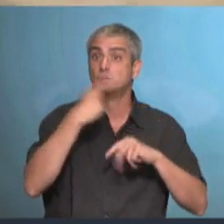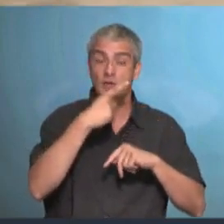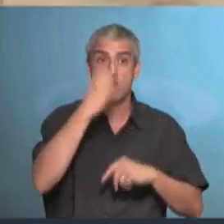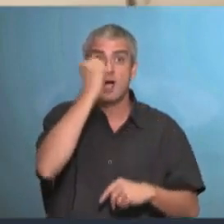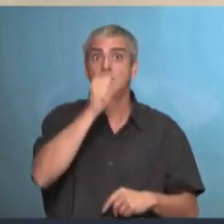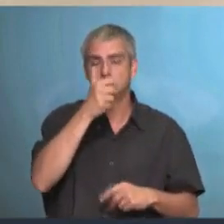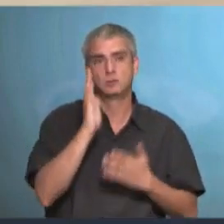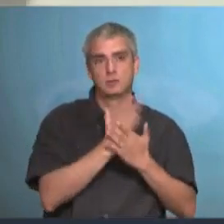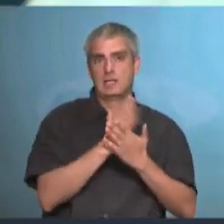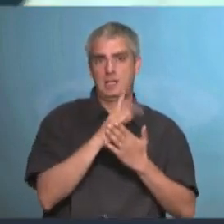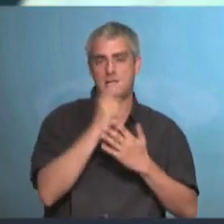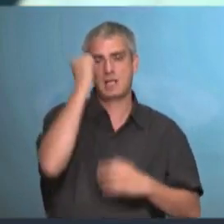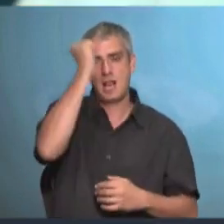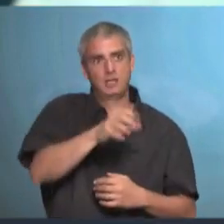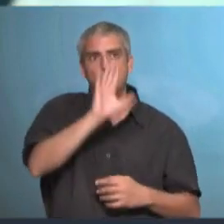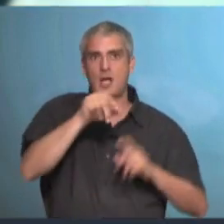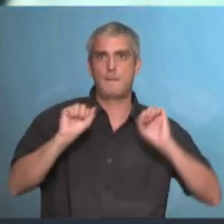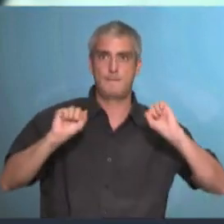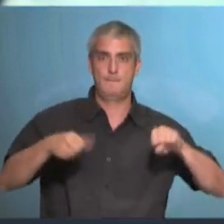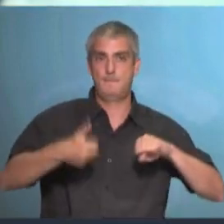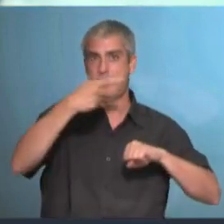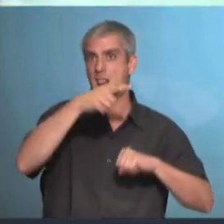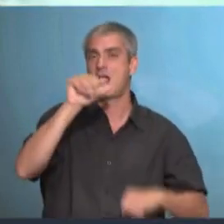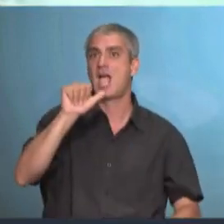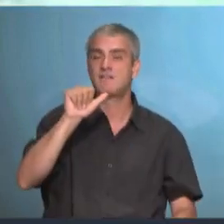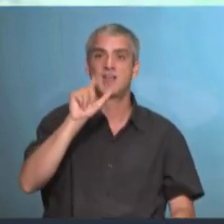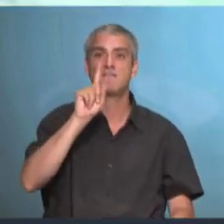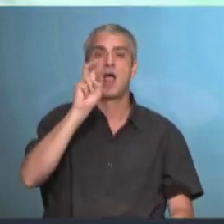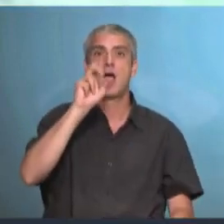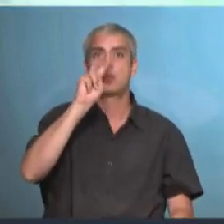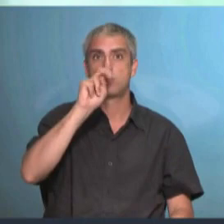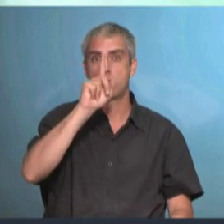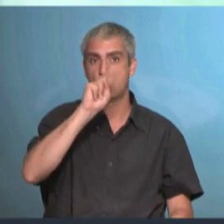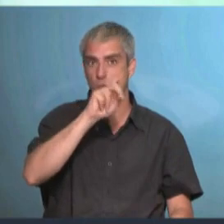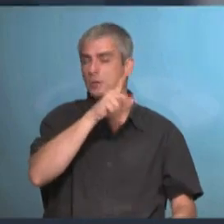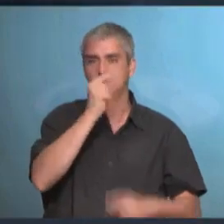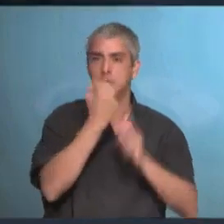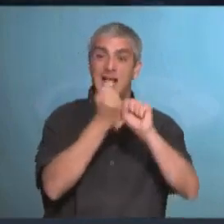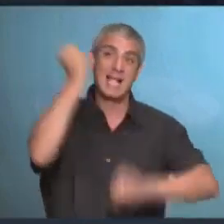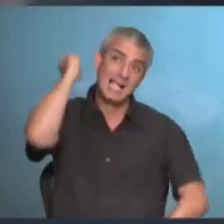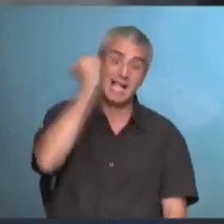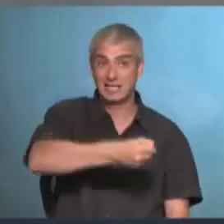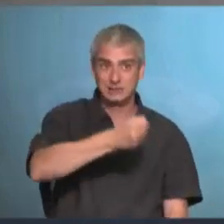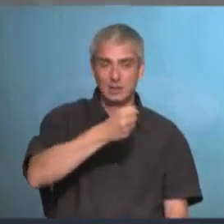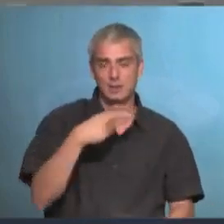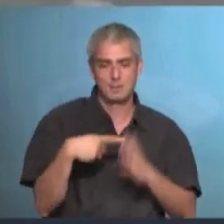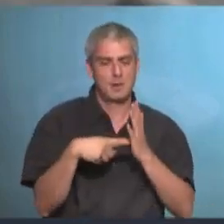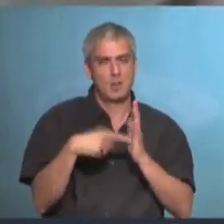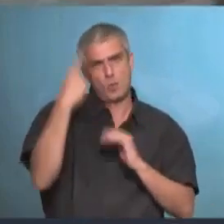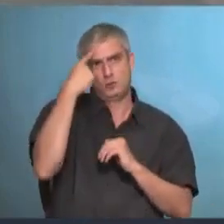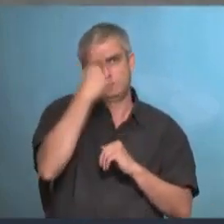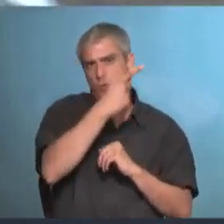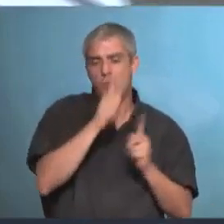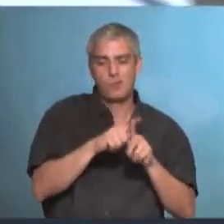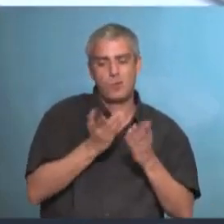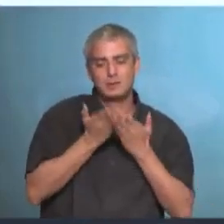החליט מירזוב לרצוח גם את בעל המקום, אבי ואנונו, שוב באמצעות מכות גרזן, מפני שסבר שזה סייע